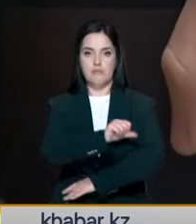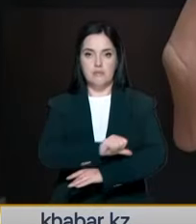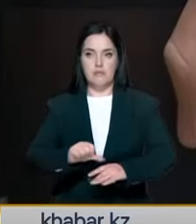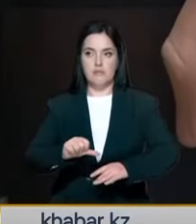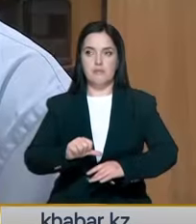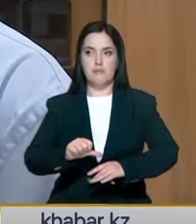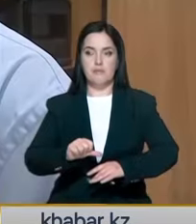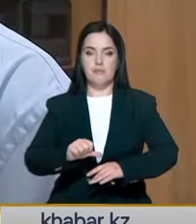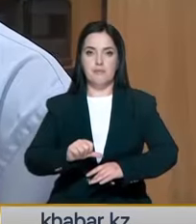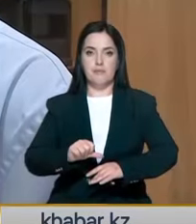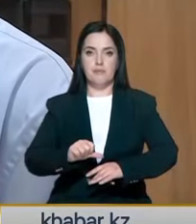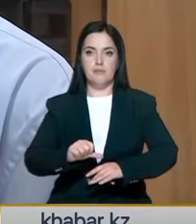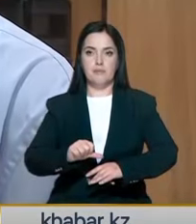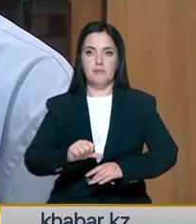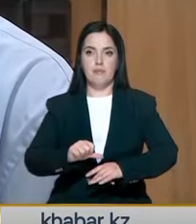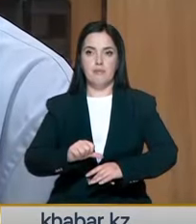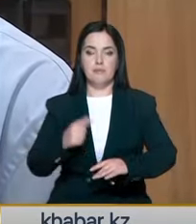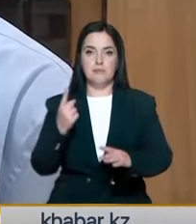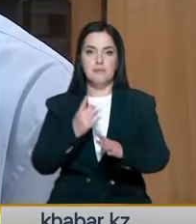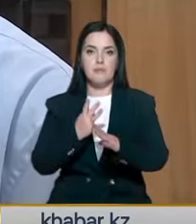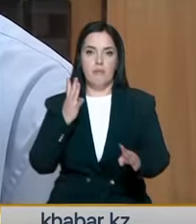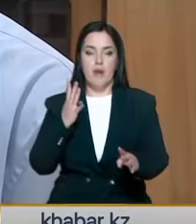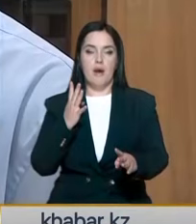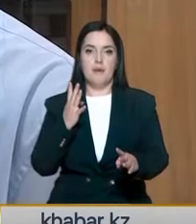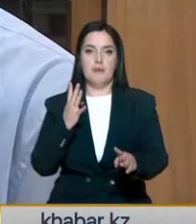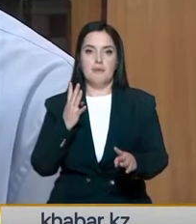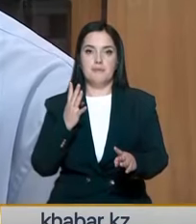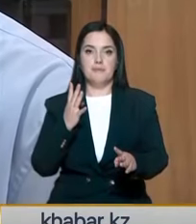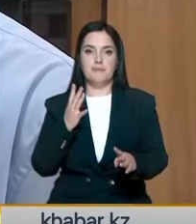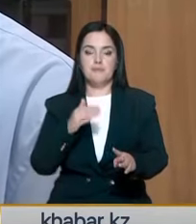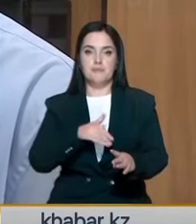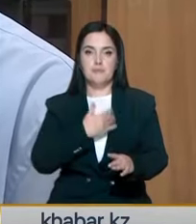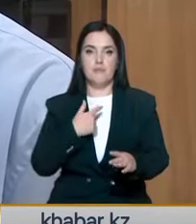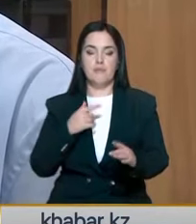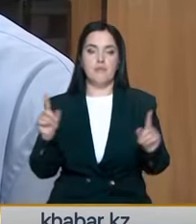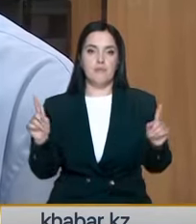выступать, солировать. Ну, в первую очередь, конечно, хочется быть хорошим музыкантом.